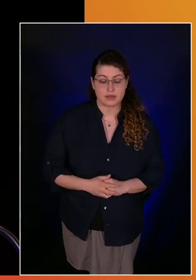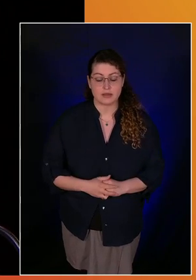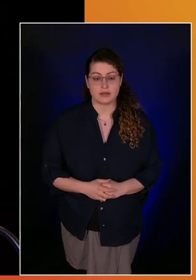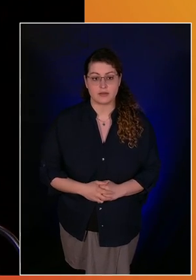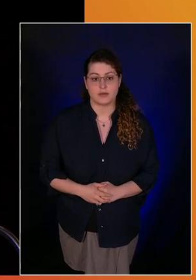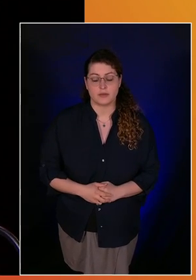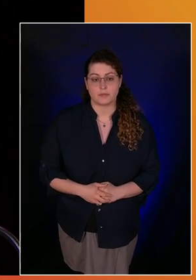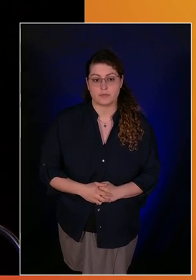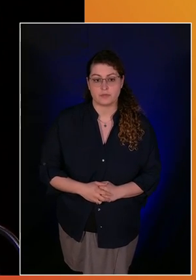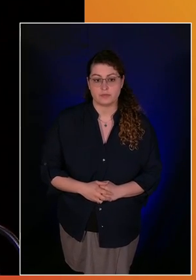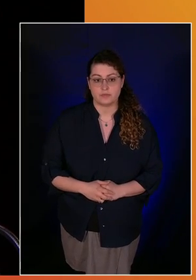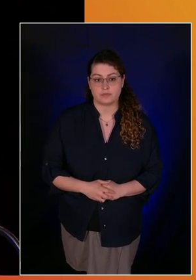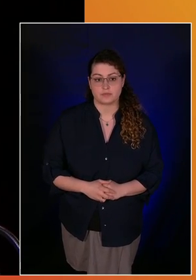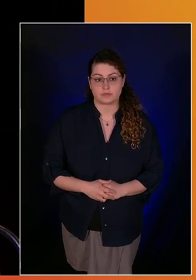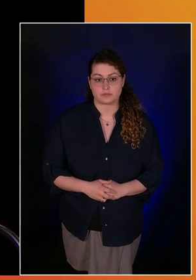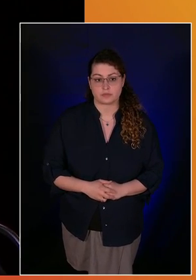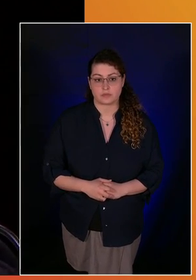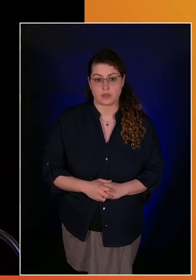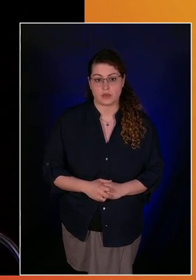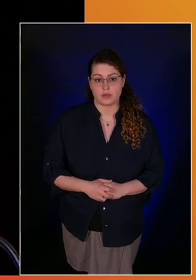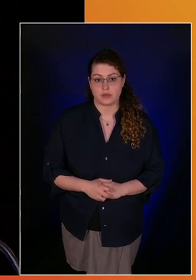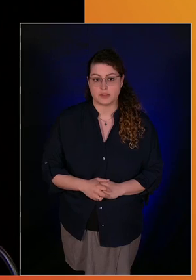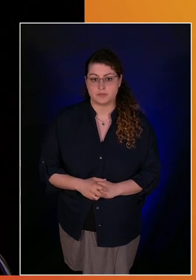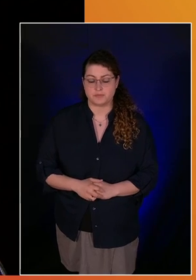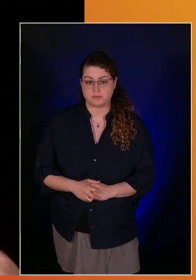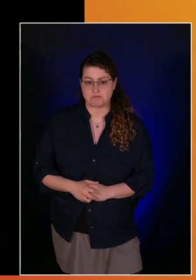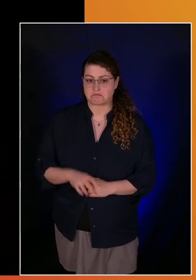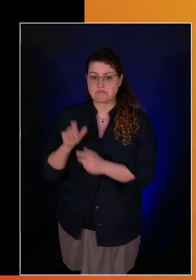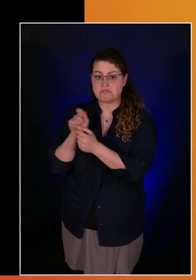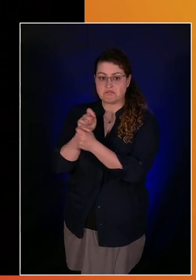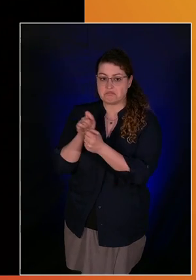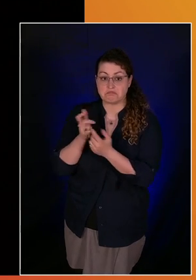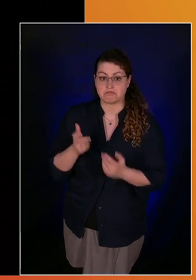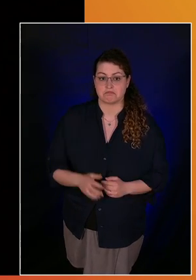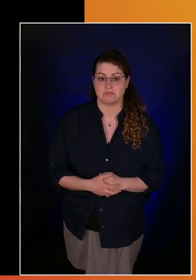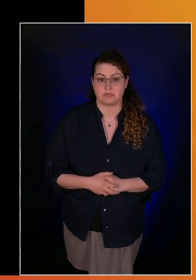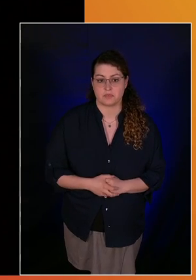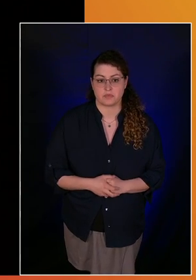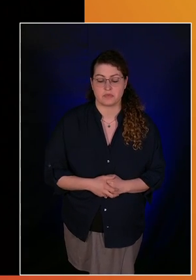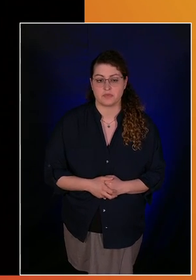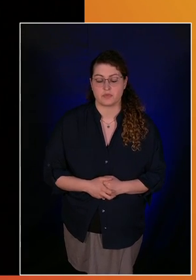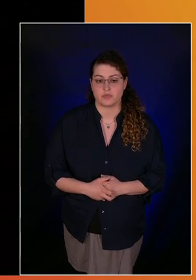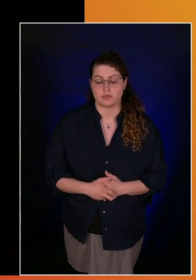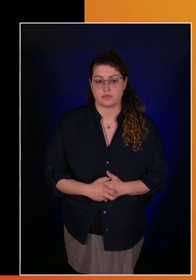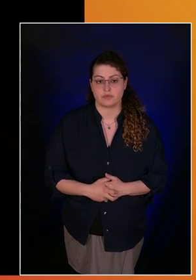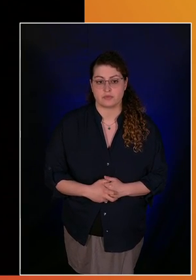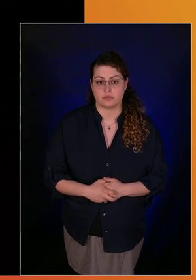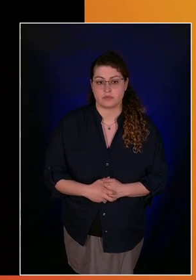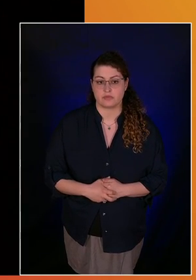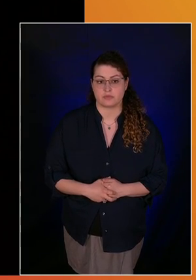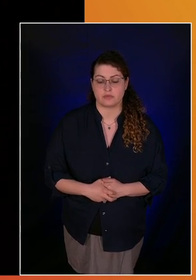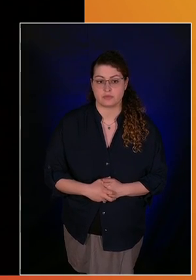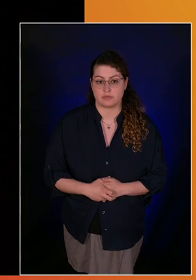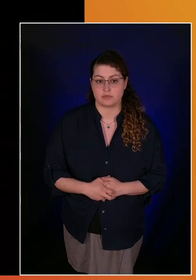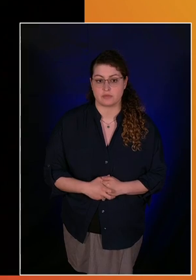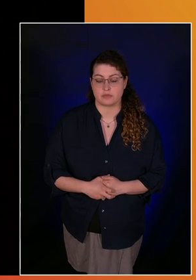s après la pause cette motion là après la pause non mais là la motion là non mais la motion il ve la faire